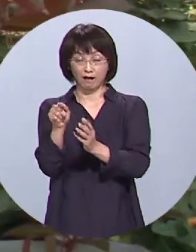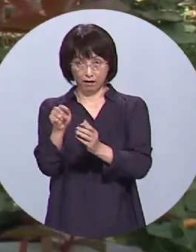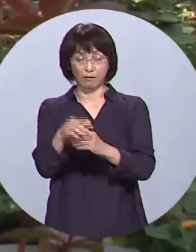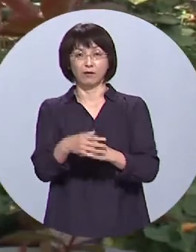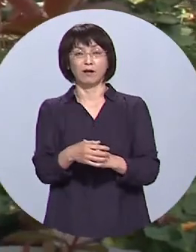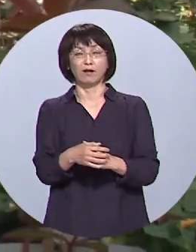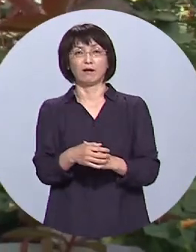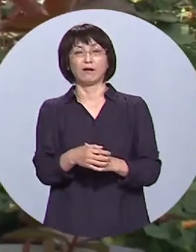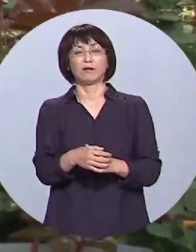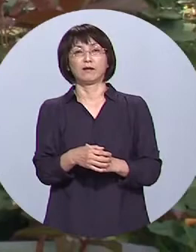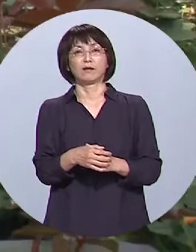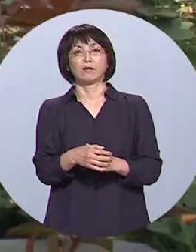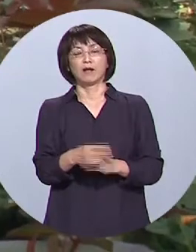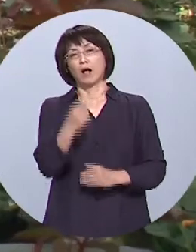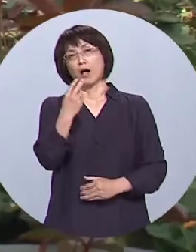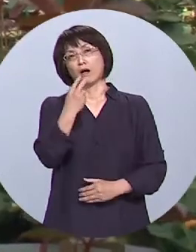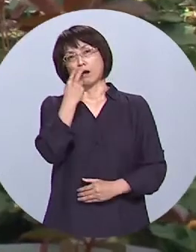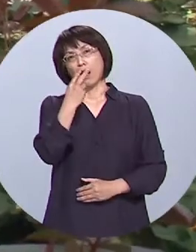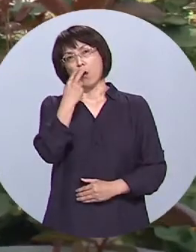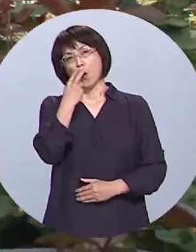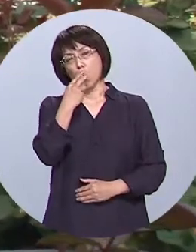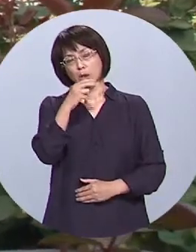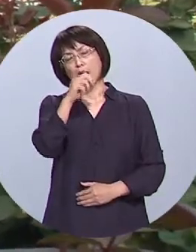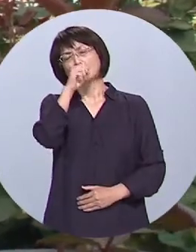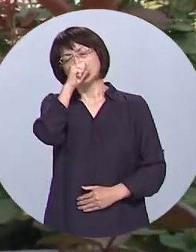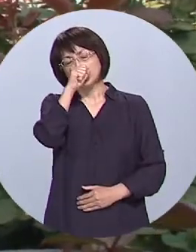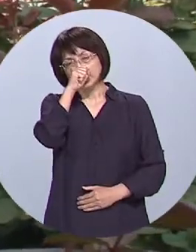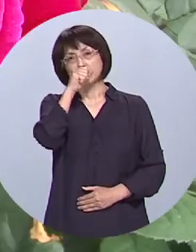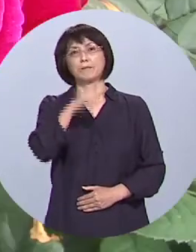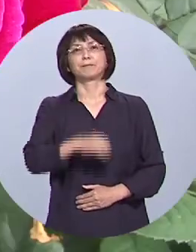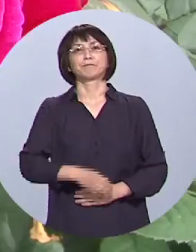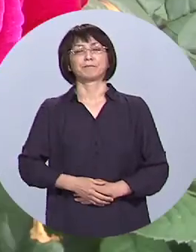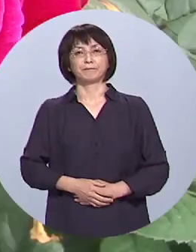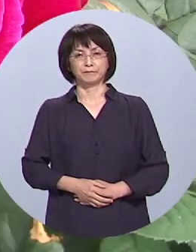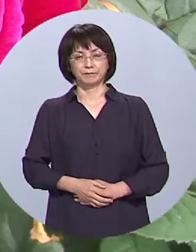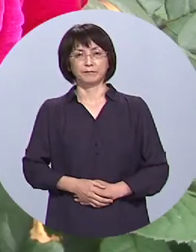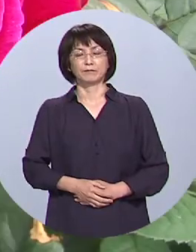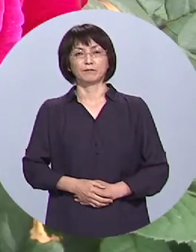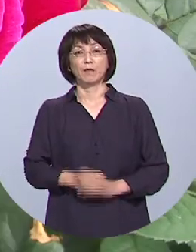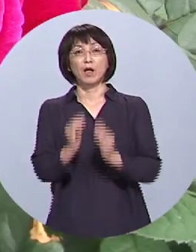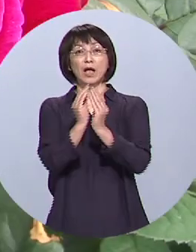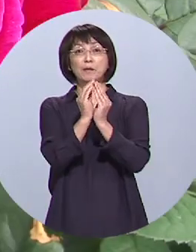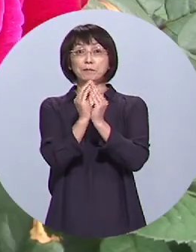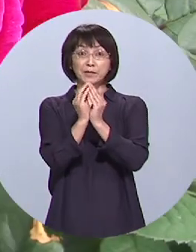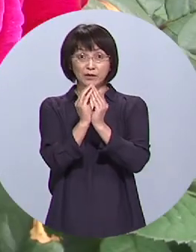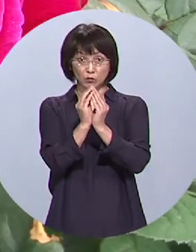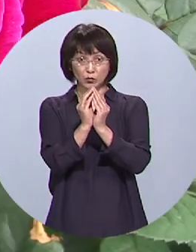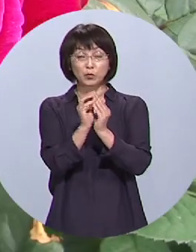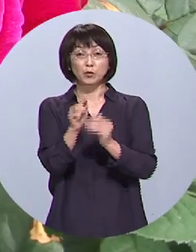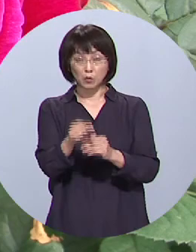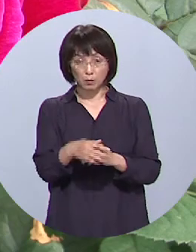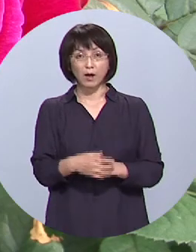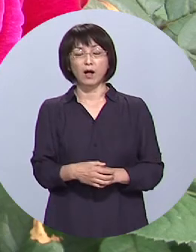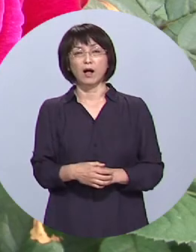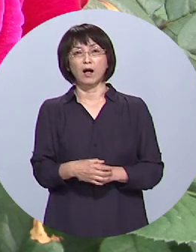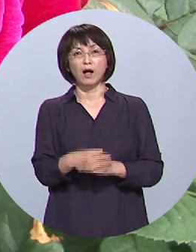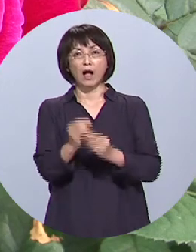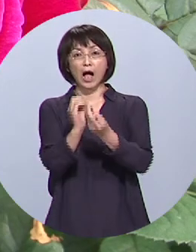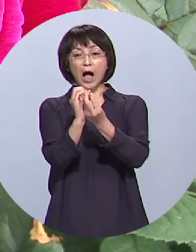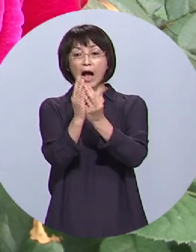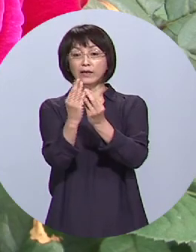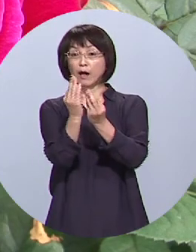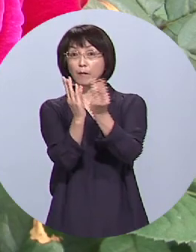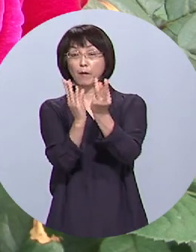はとても香りがすごく豊かなんですね、はい、このピンク色の花はとても花弁がたくさ